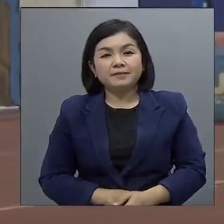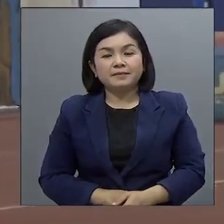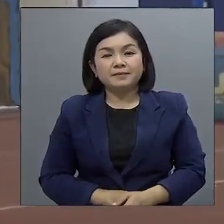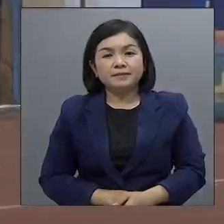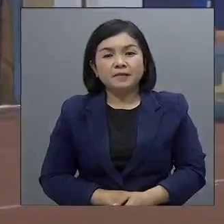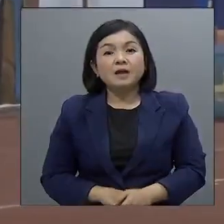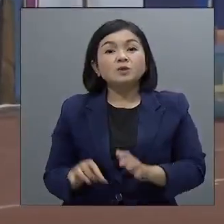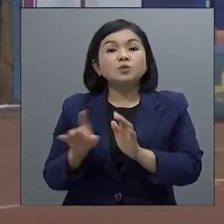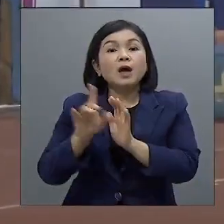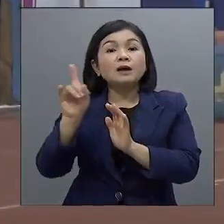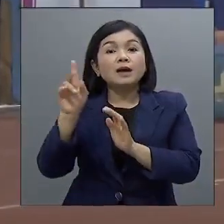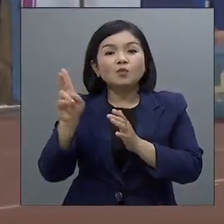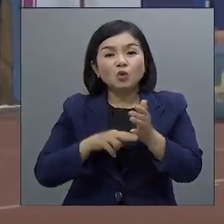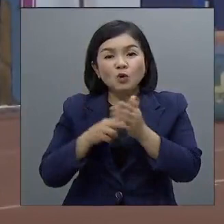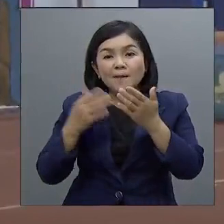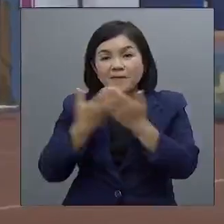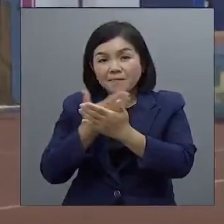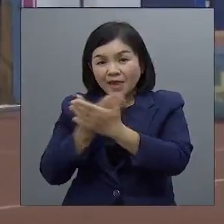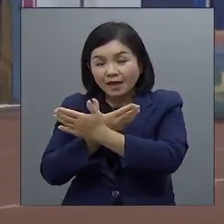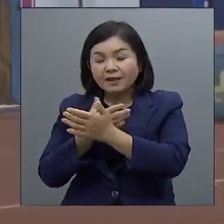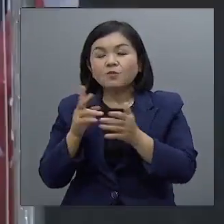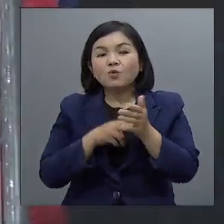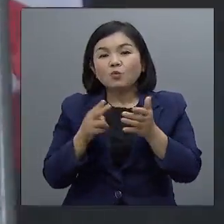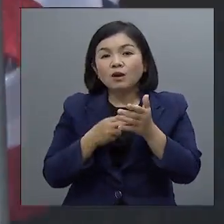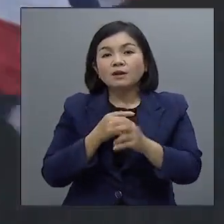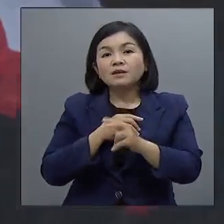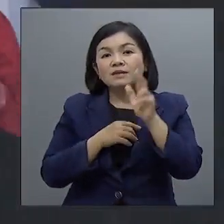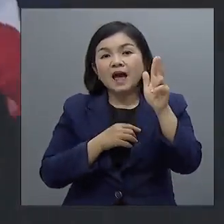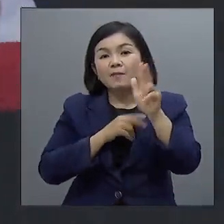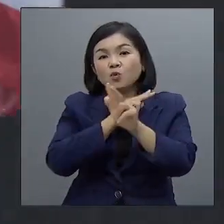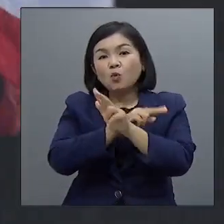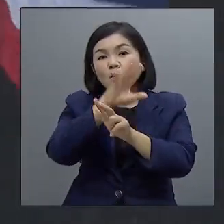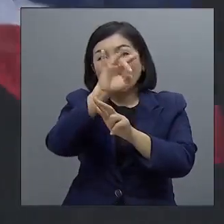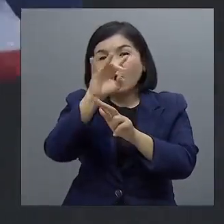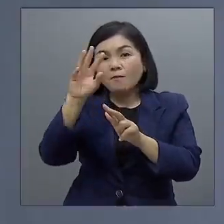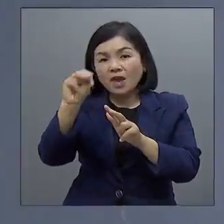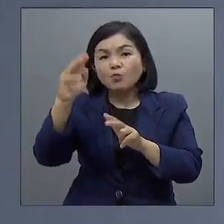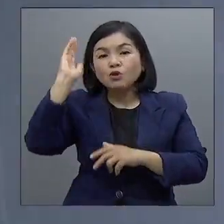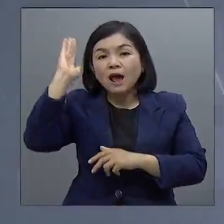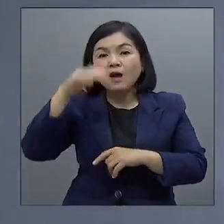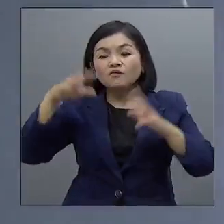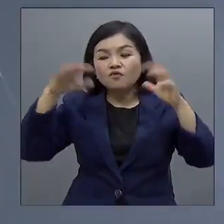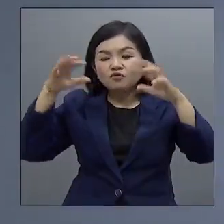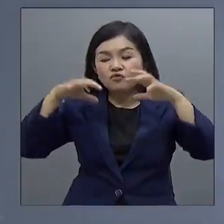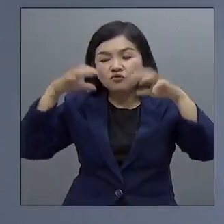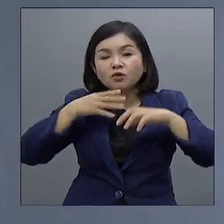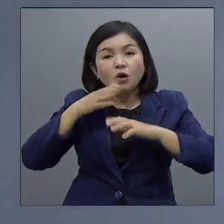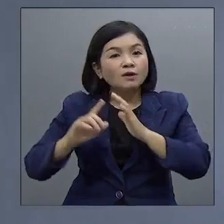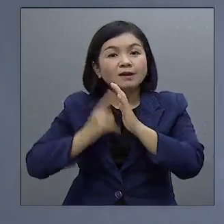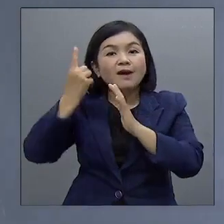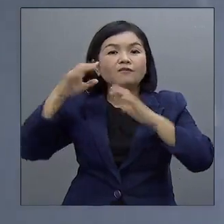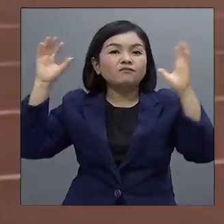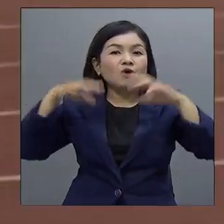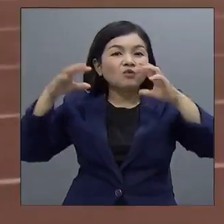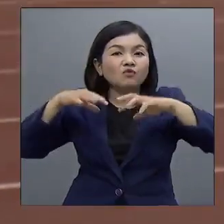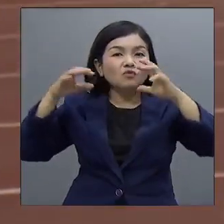ปิดท้ายกันที่วิ่งผลัด3คูณ800เมตรชายครับที่ตลอดการแข่งขันมีฝนตกลงมาตลอดเลยนะครับซึ่งถือเป็นฝนแรกครับที่ม